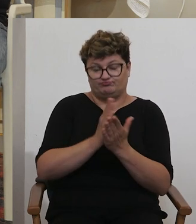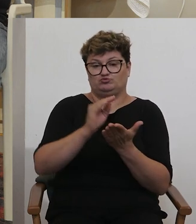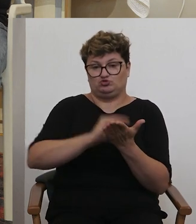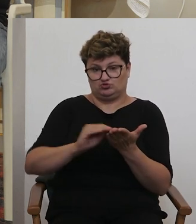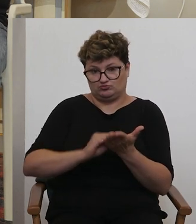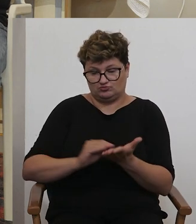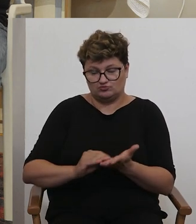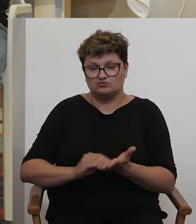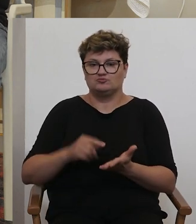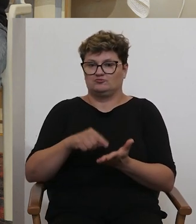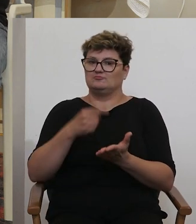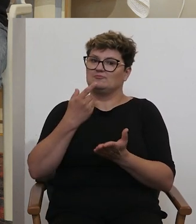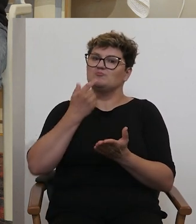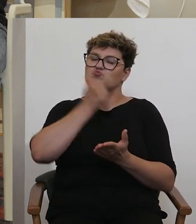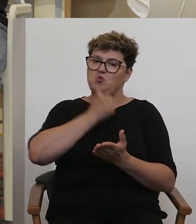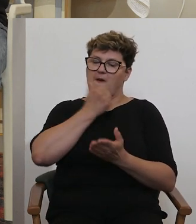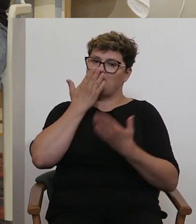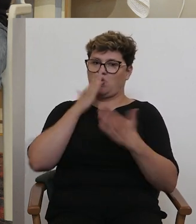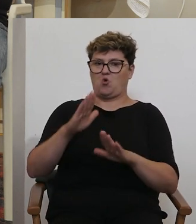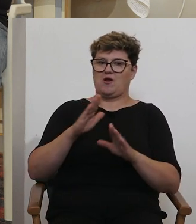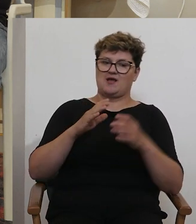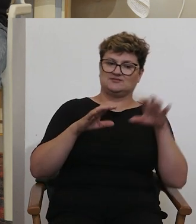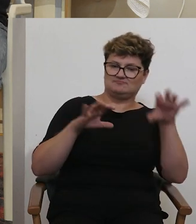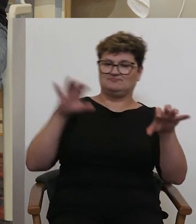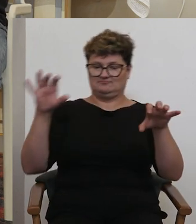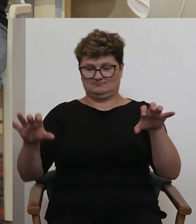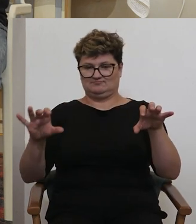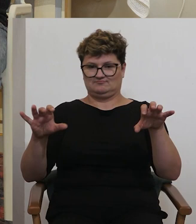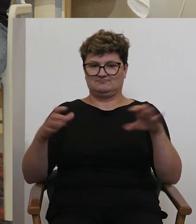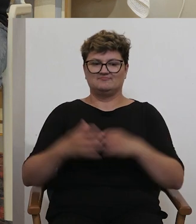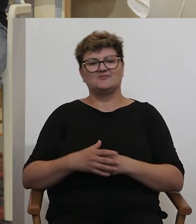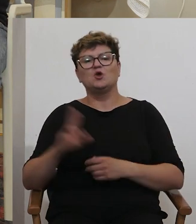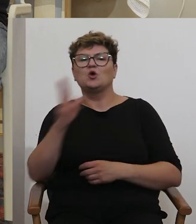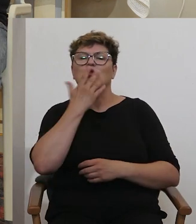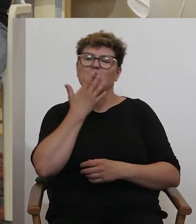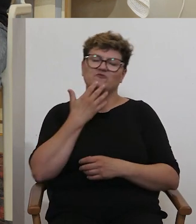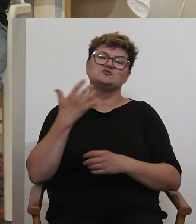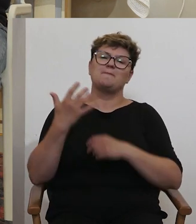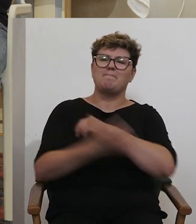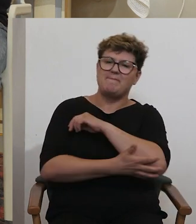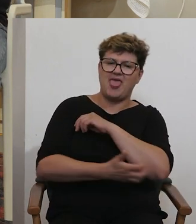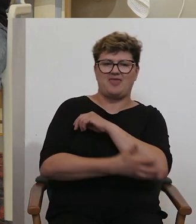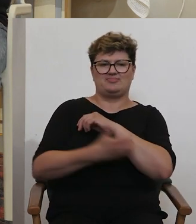przedstawienia historii tych dwóch armii. Niektórzy weterani mówią biednych armii, bardzo biednych armii.